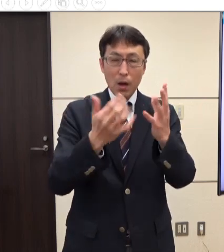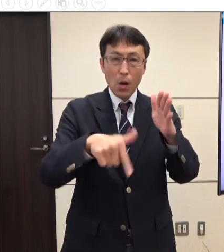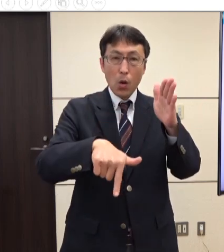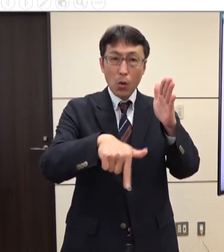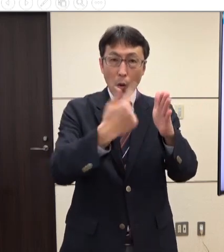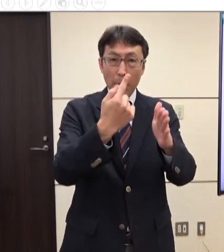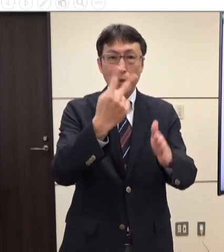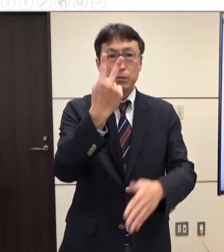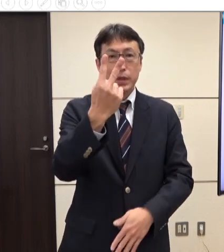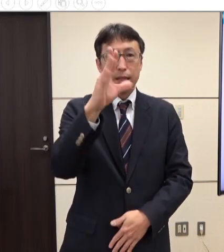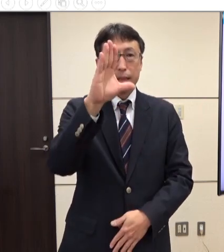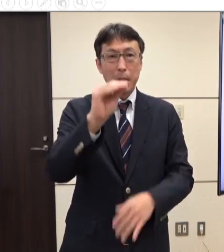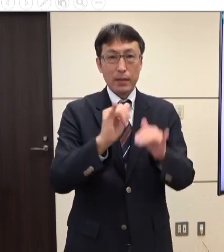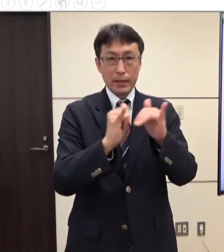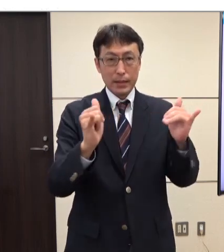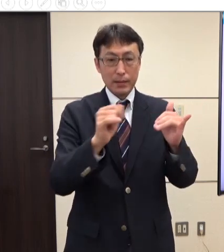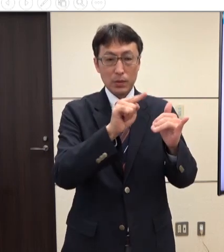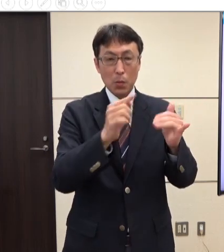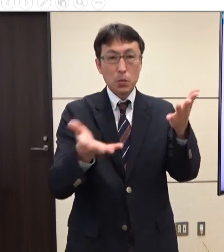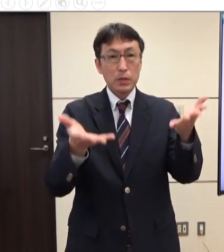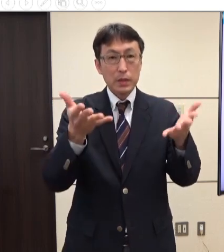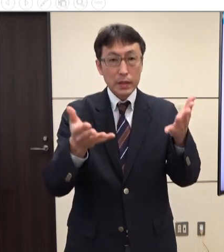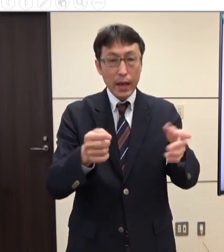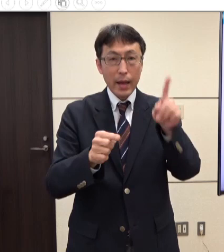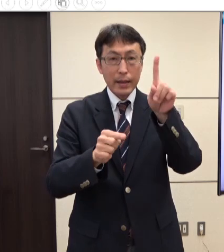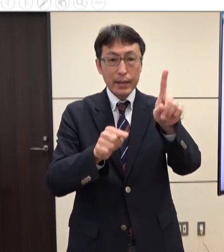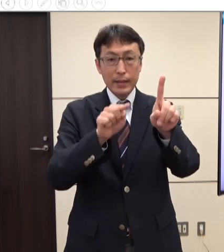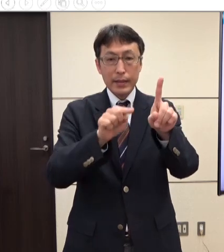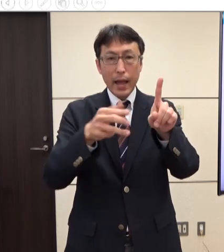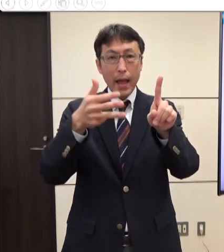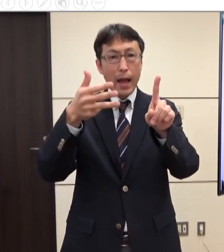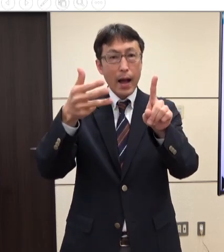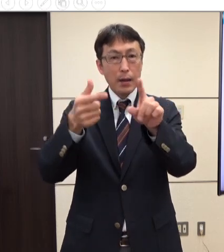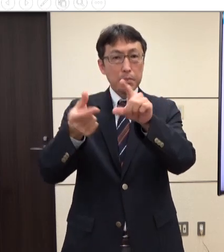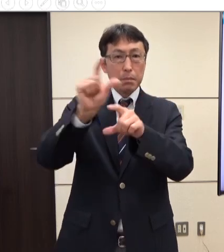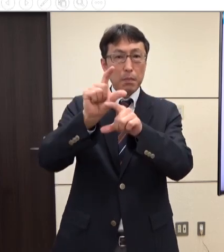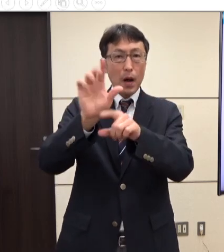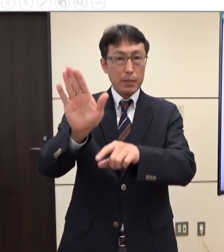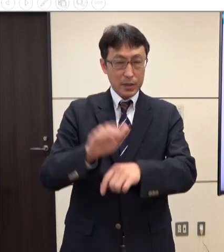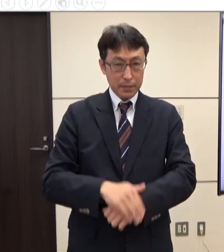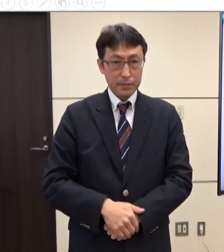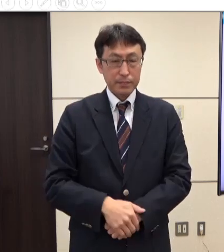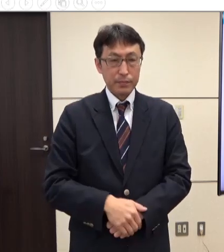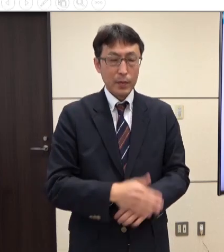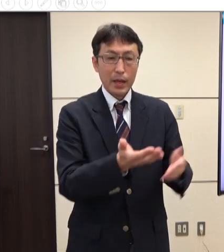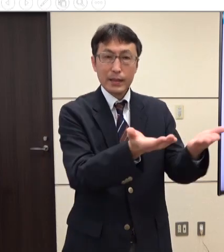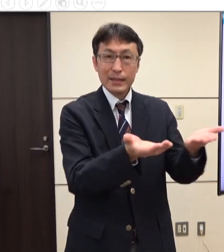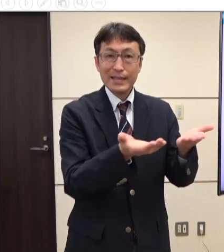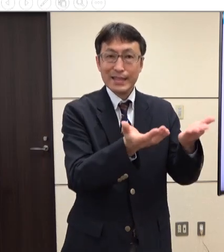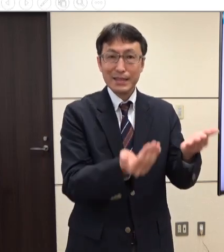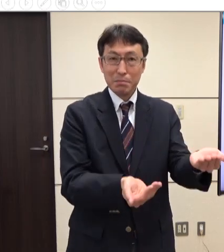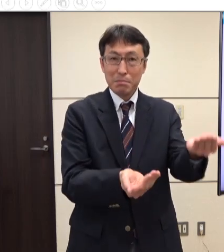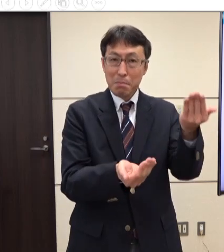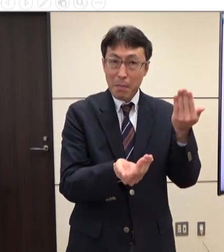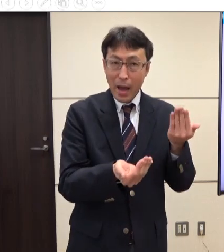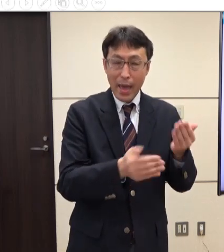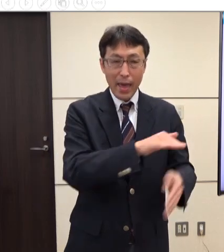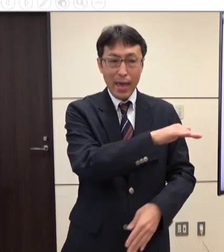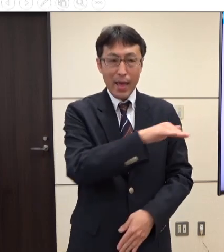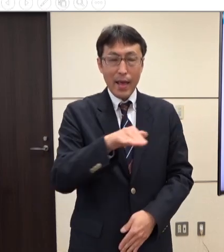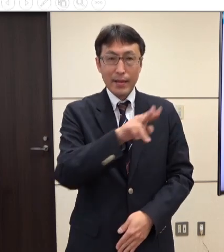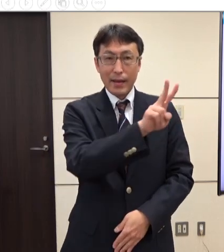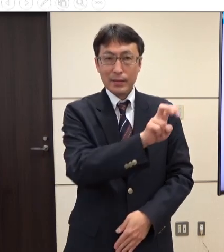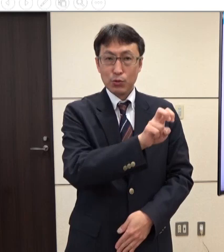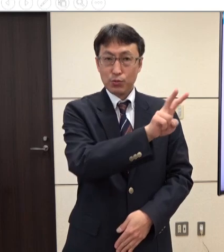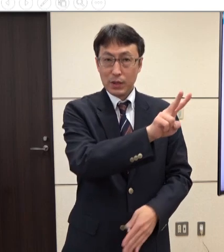602万人ですから、これの 1.28 倍にこの数字はなっています。それから震災前、平成22年